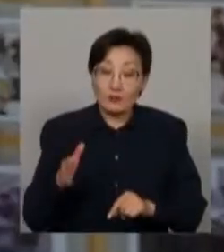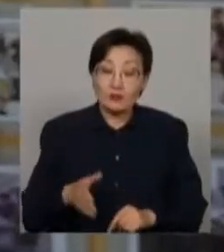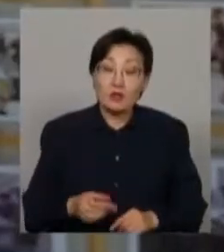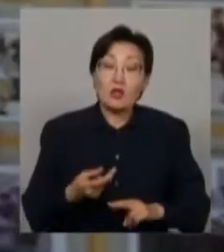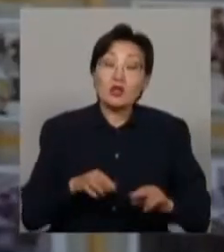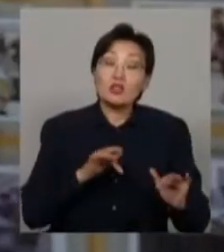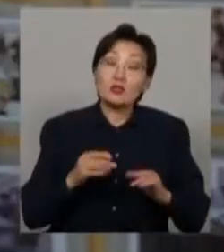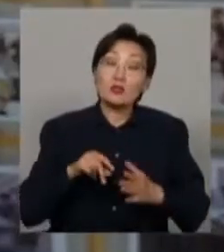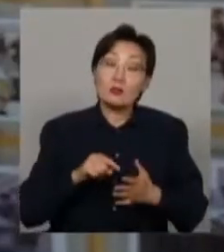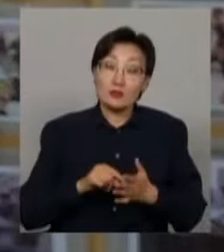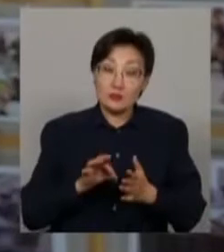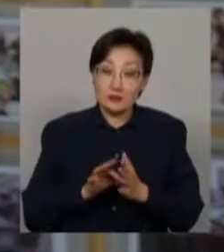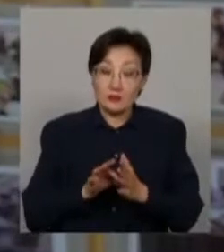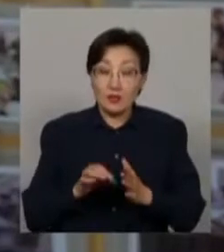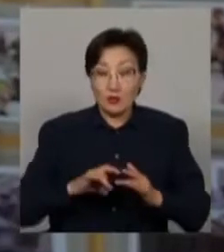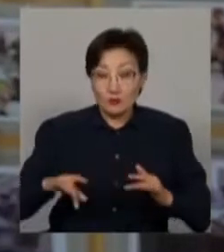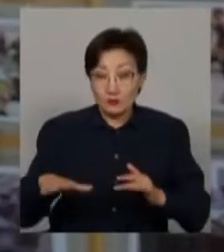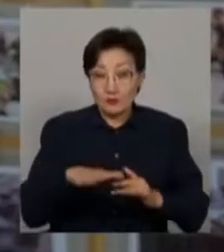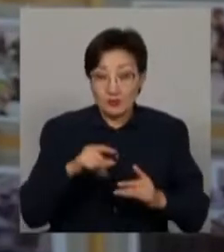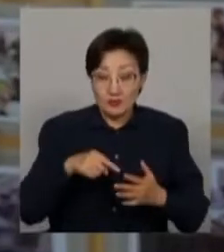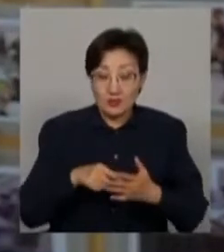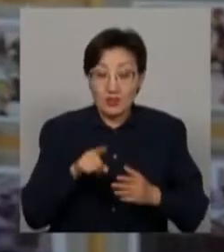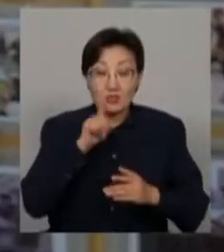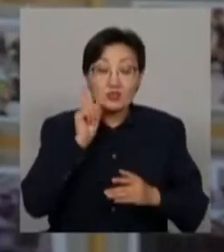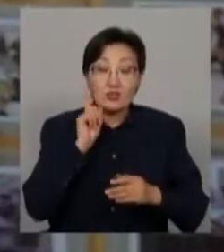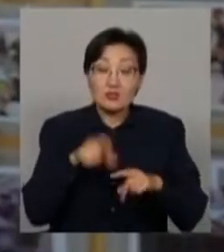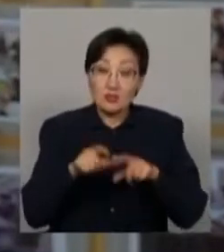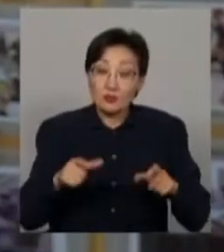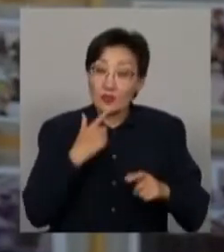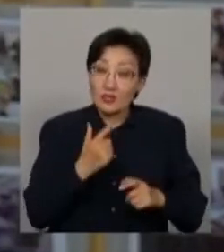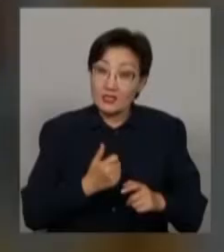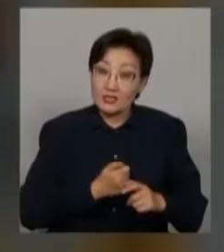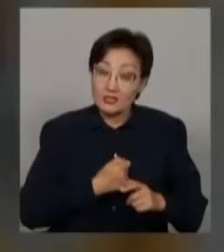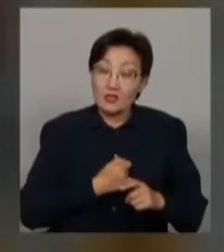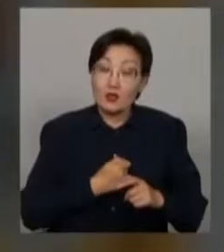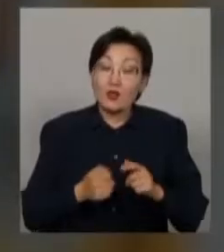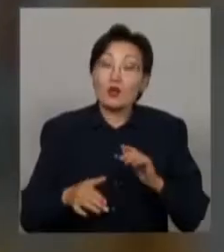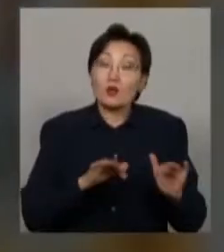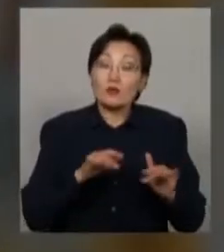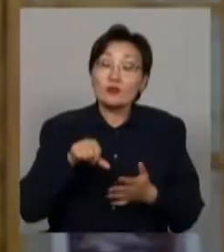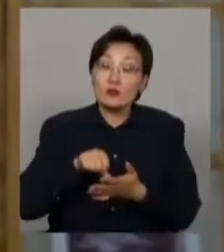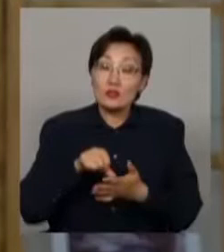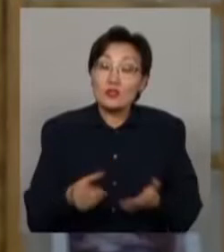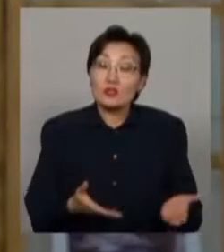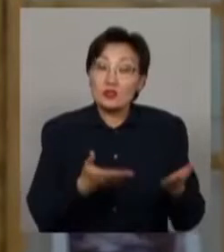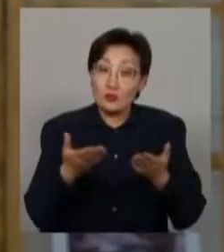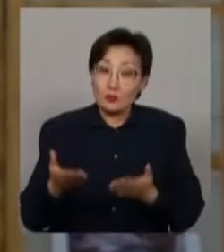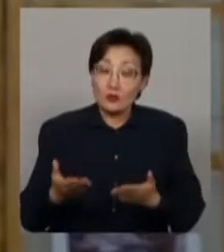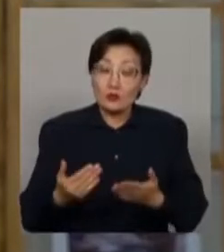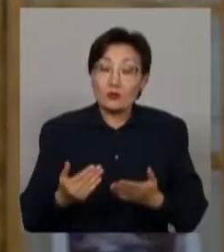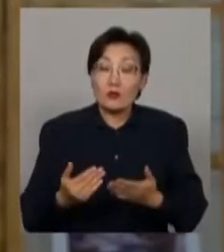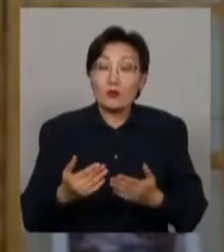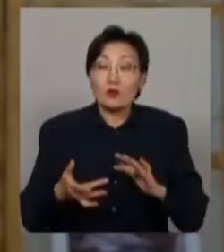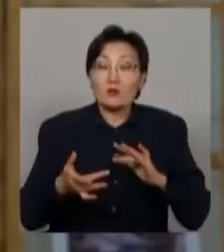Şaran maksatı ауданымыздағы, қаламыздағы жастарды әскер қатарына шақыру, патриот рухта тәрбиелеу. Желілерде ой туындап